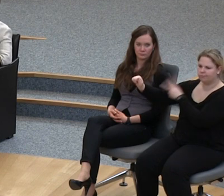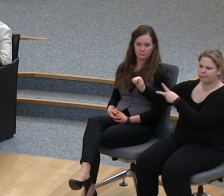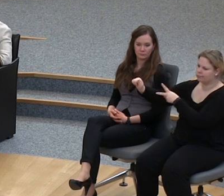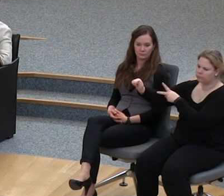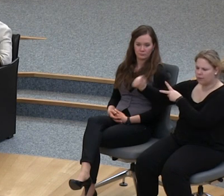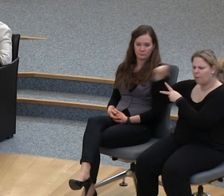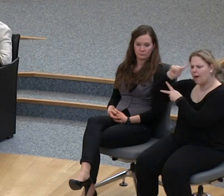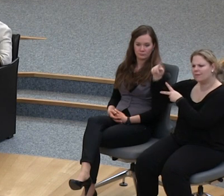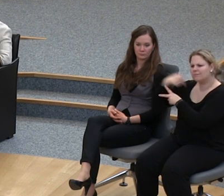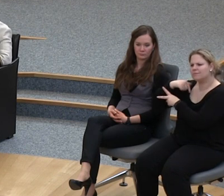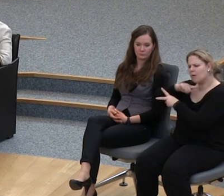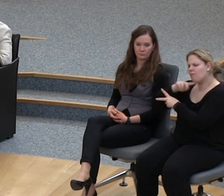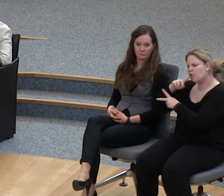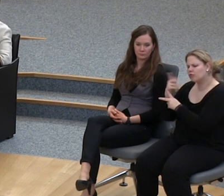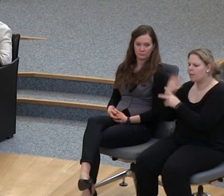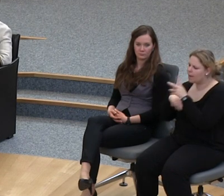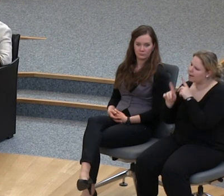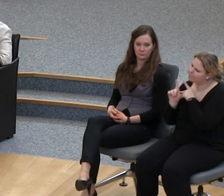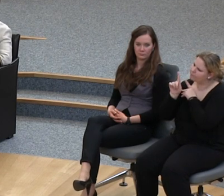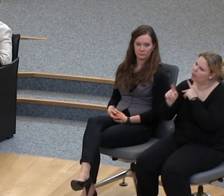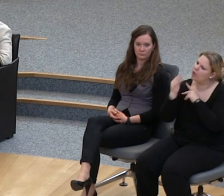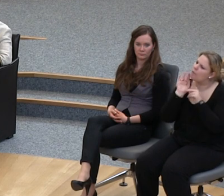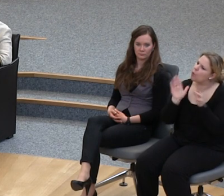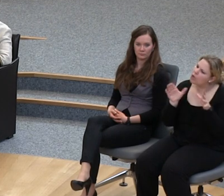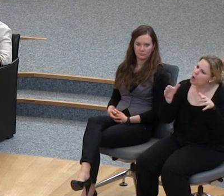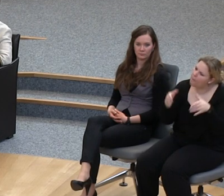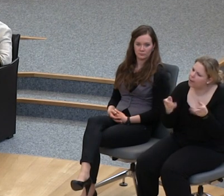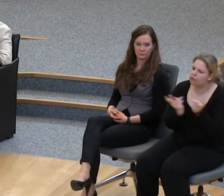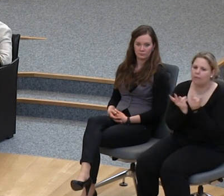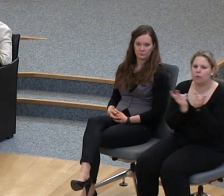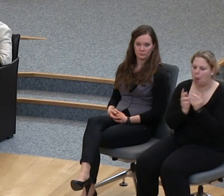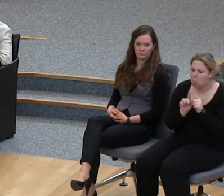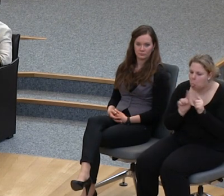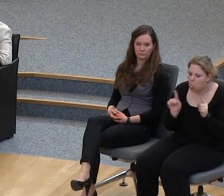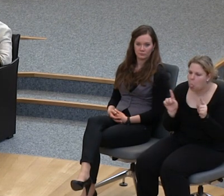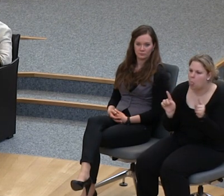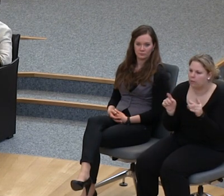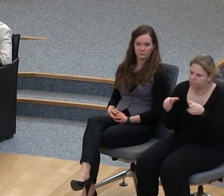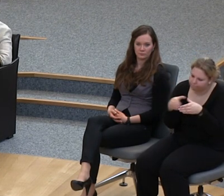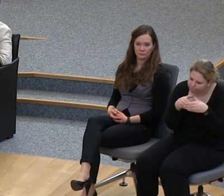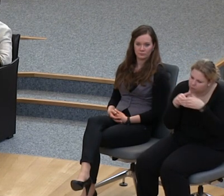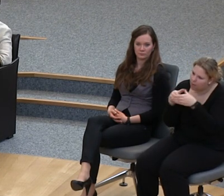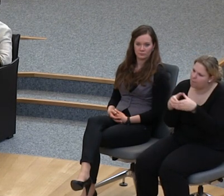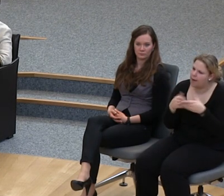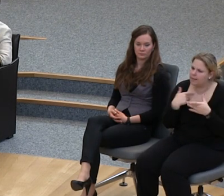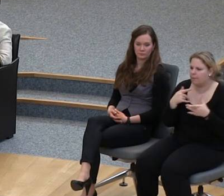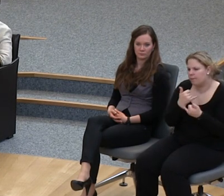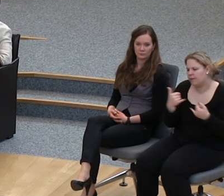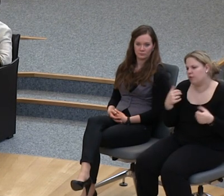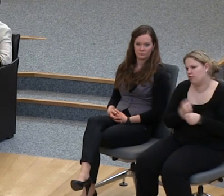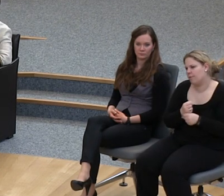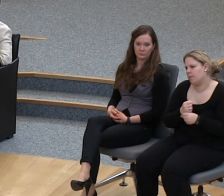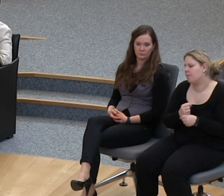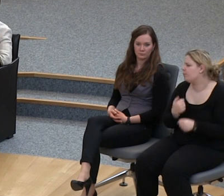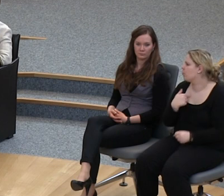zu Hause oder in Wohngemeinschaften oder wie auch immer in kleinen Einheiten, wie kann man sowas hinkriegen? Und wir versuchen mit